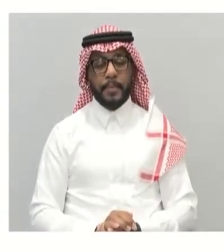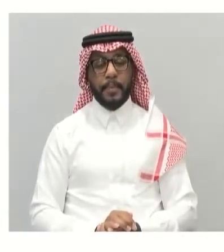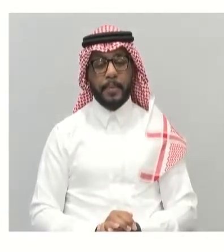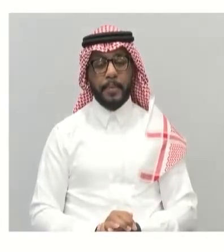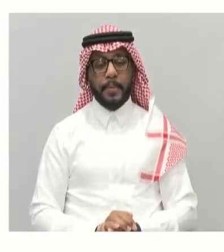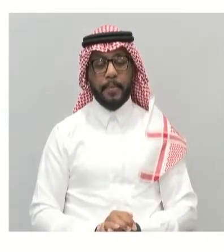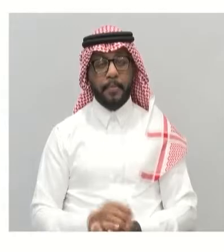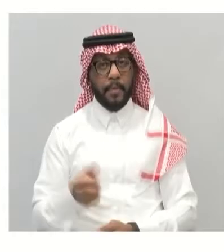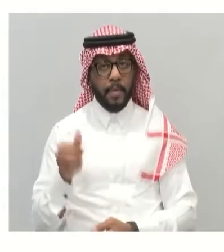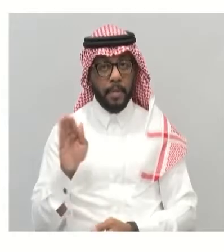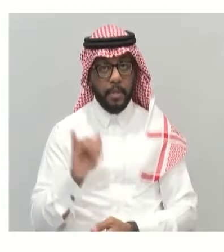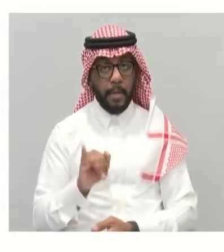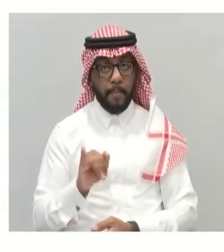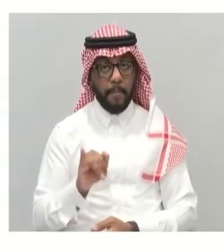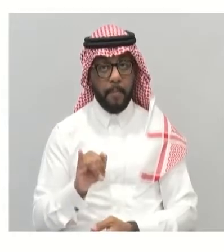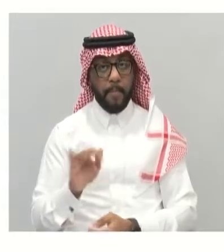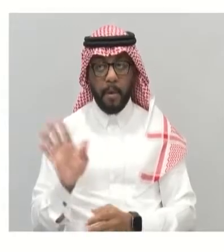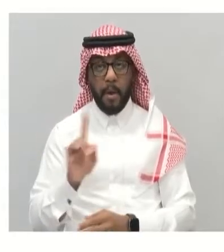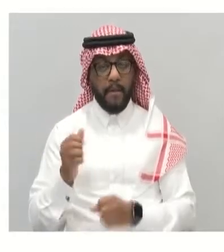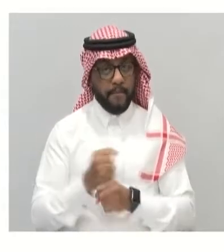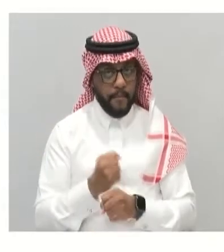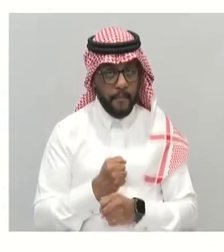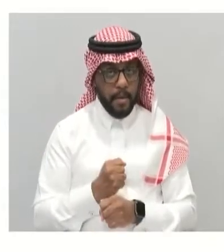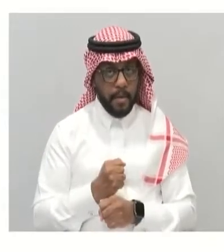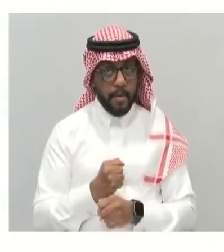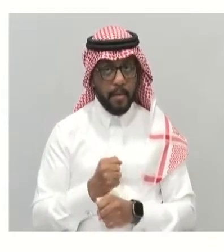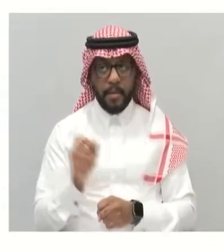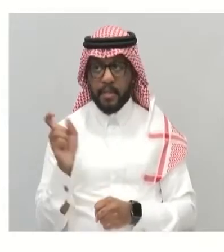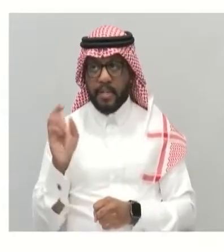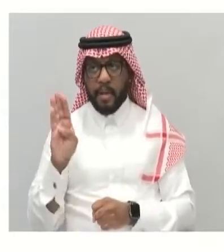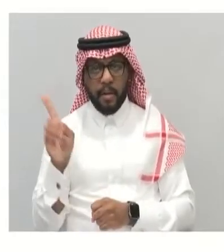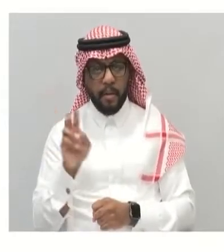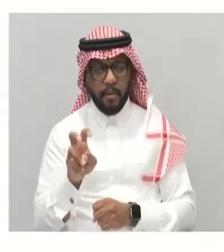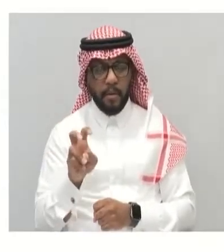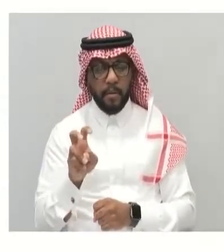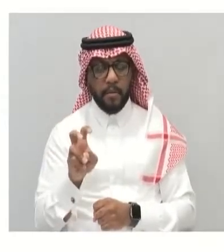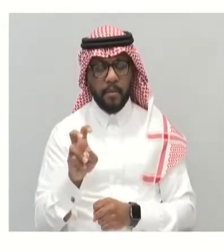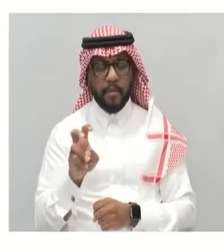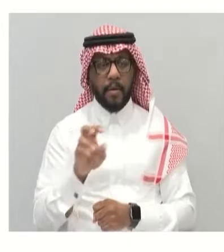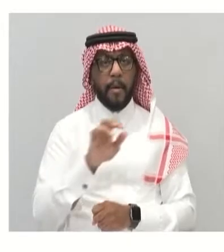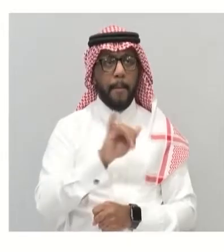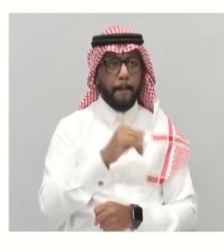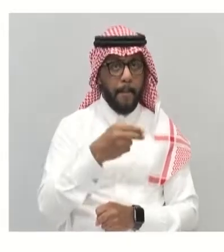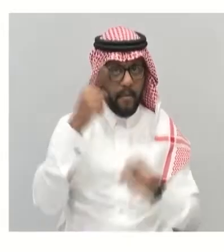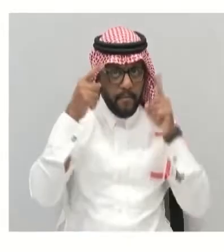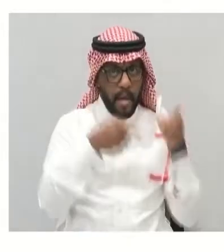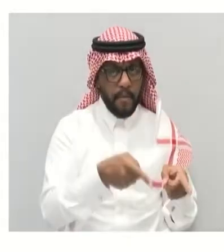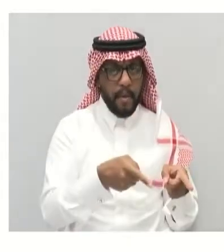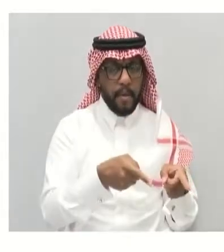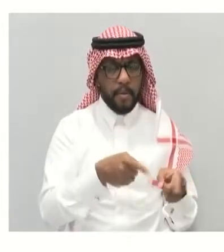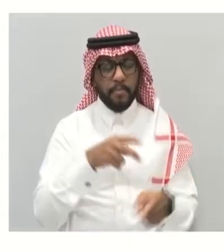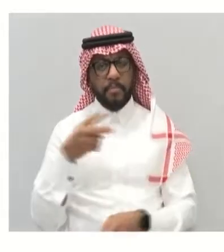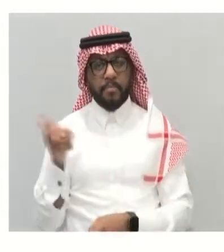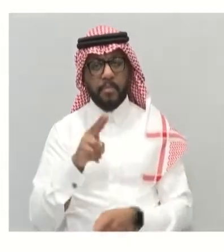هي اسم او فعل هل هي نكره او معرفه هل هي مجروره او منصوبه هل تبين